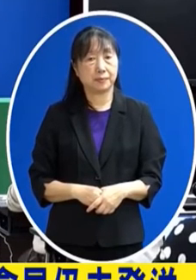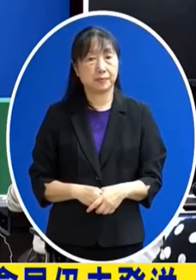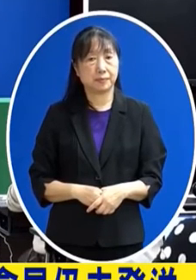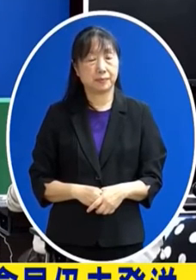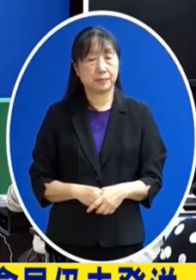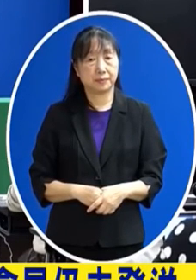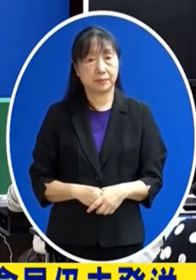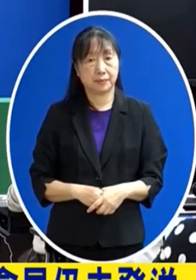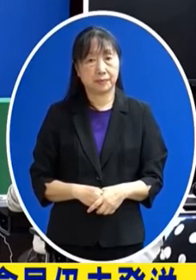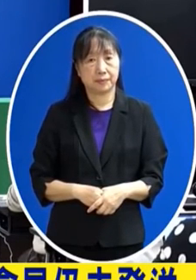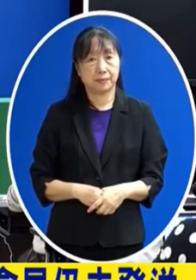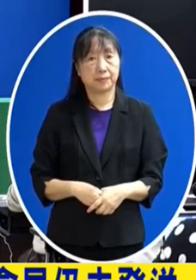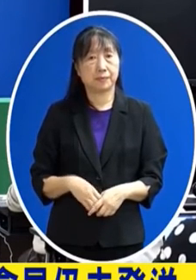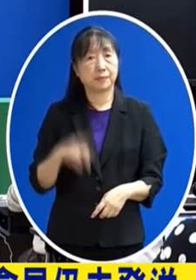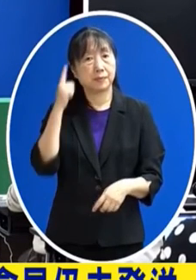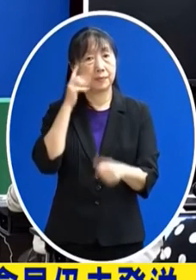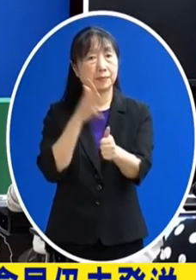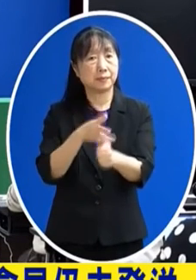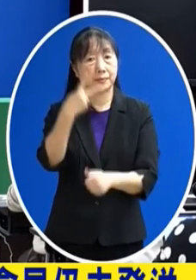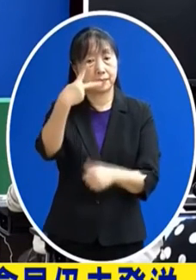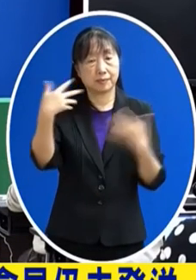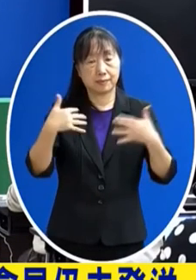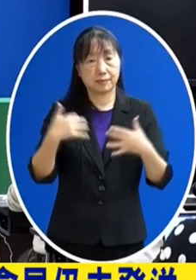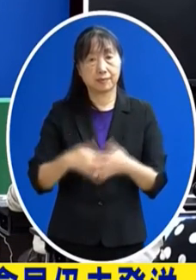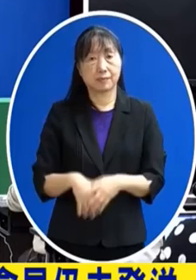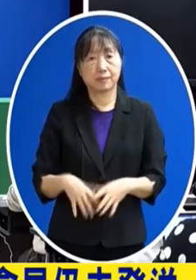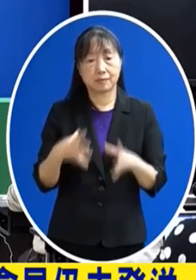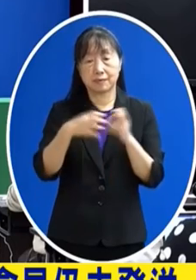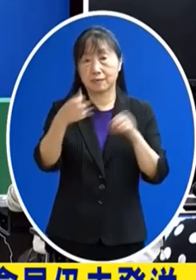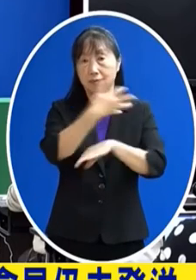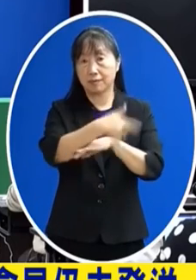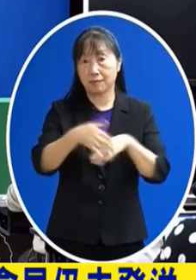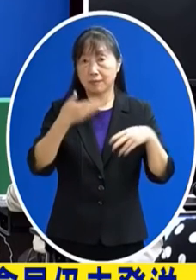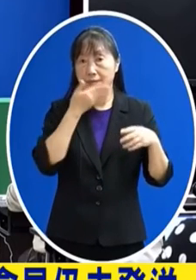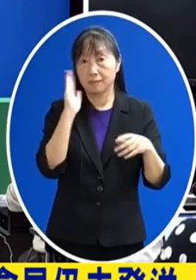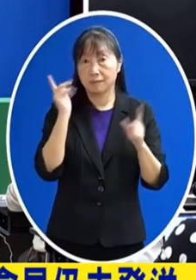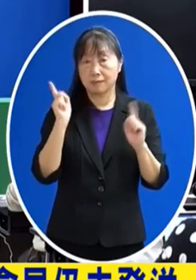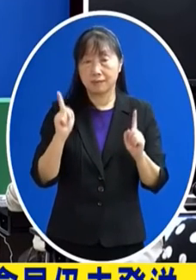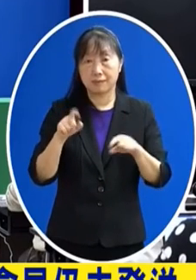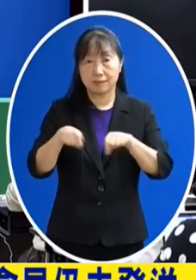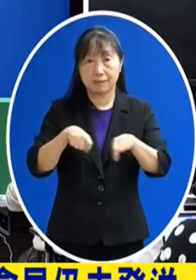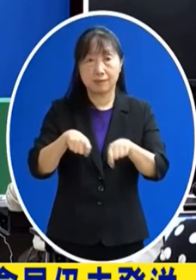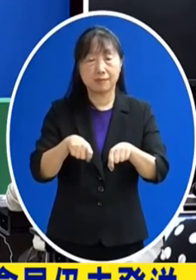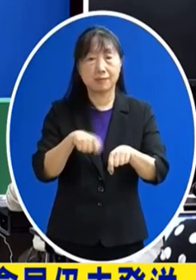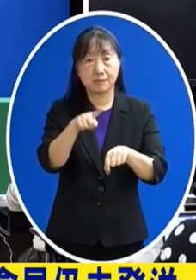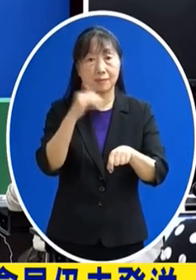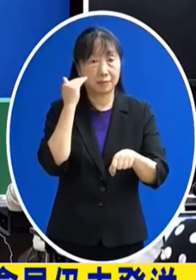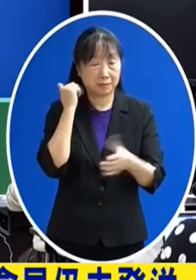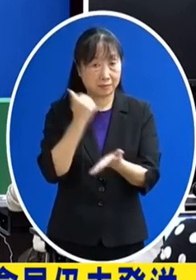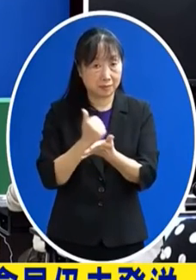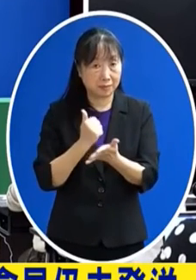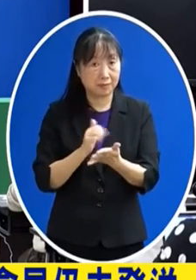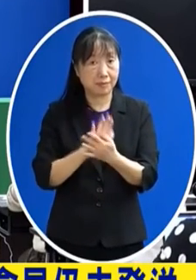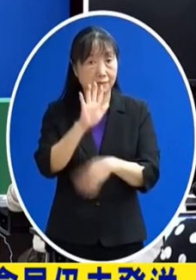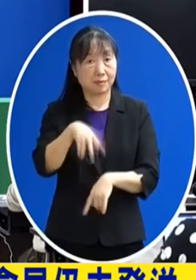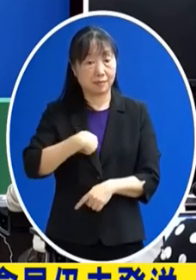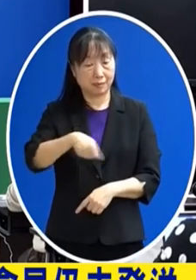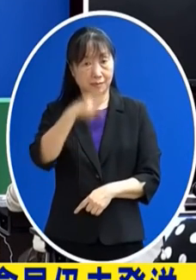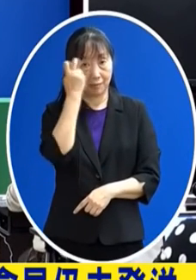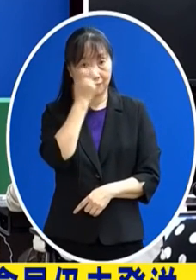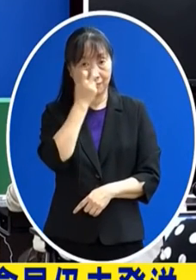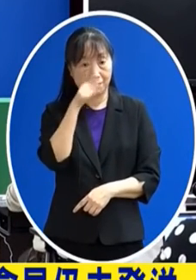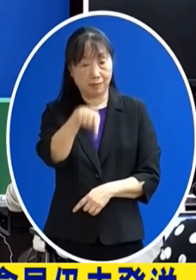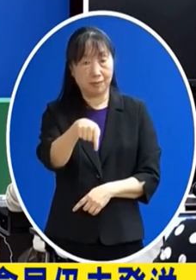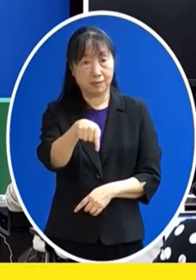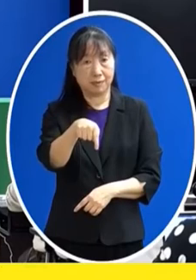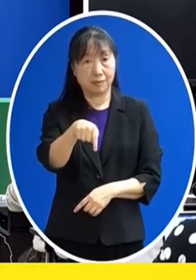来，请。 副总你好，民事这边请教两个问题，就是说这个薄流泡泡到时候一旦成型的话，那到时候这个检验的这